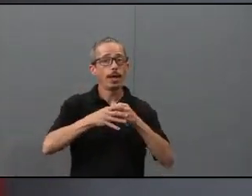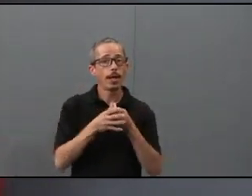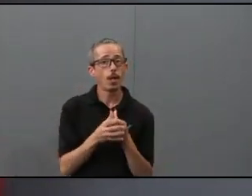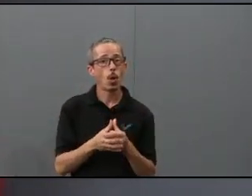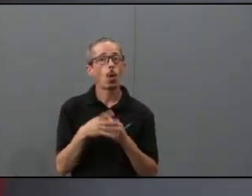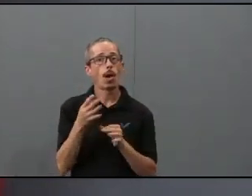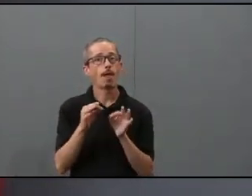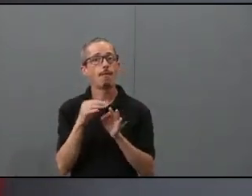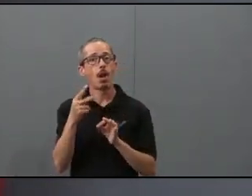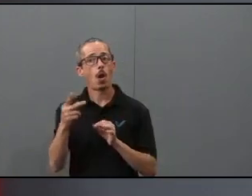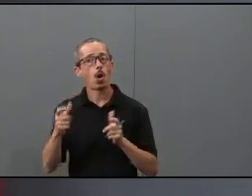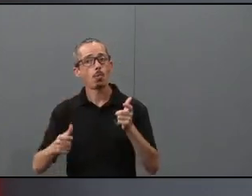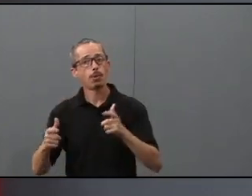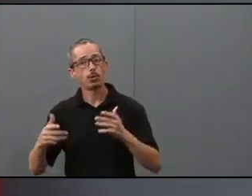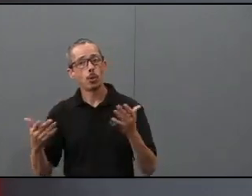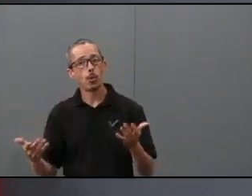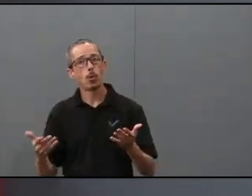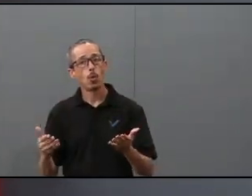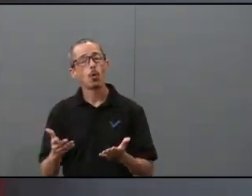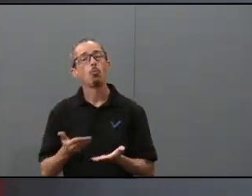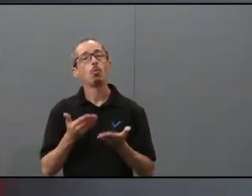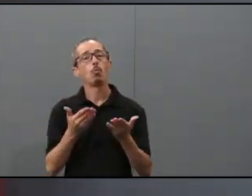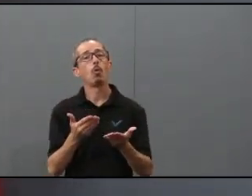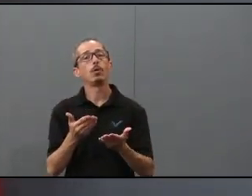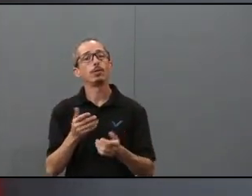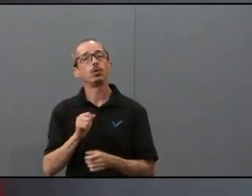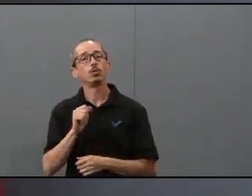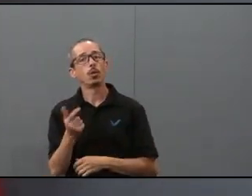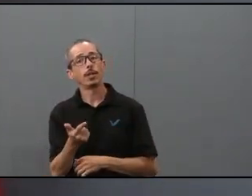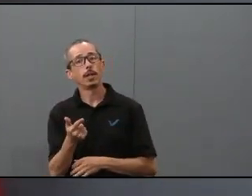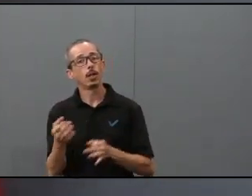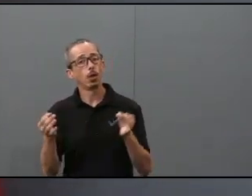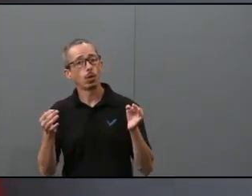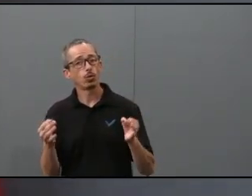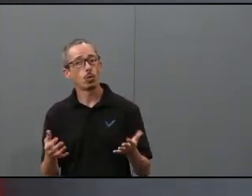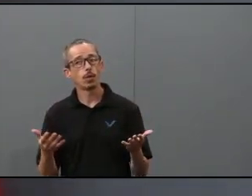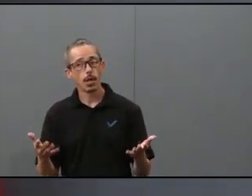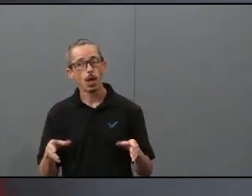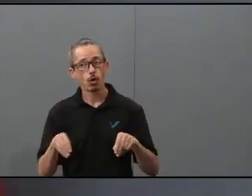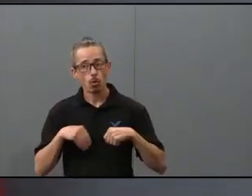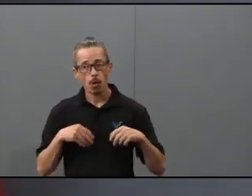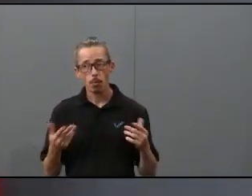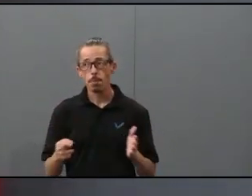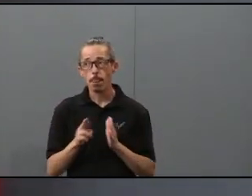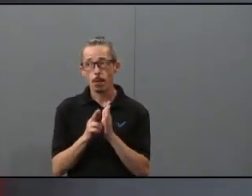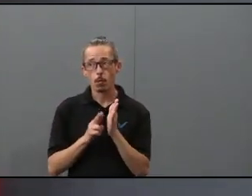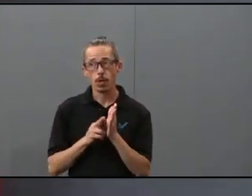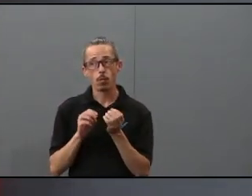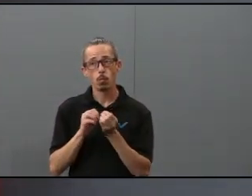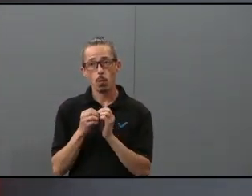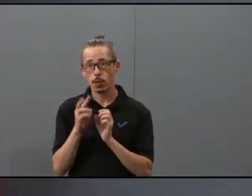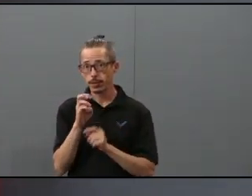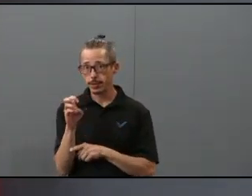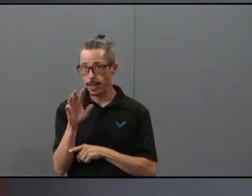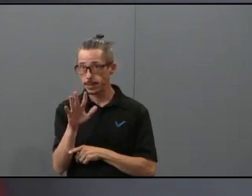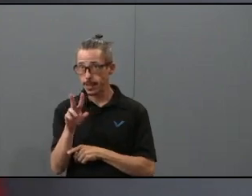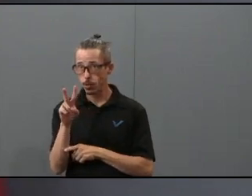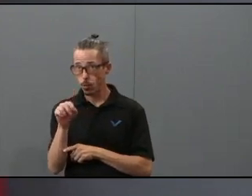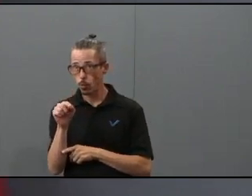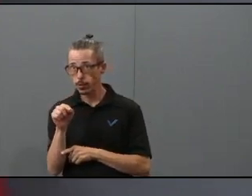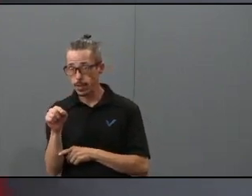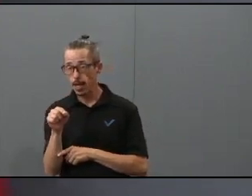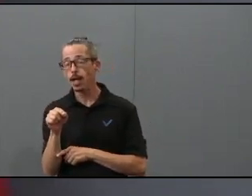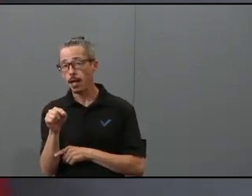et de la valeur il sera en conséquence proposé et appuyé et résolu d'adopter le règlement numéro 652